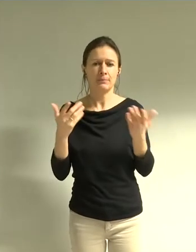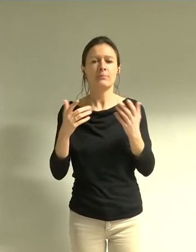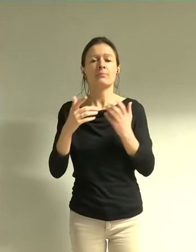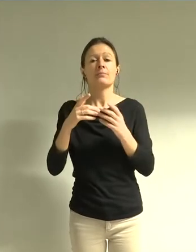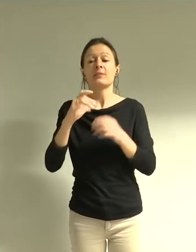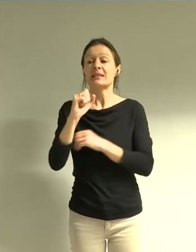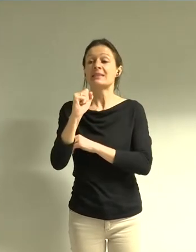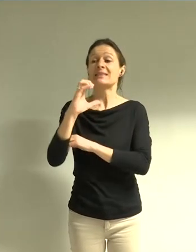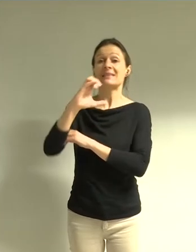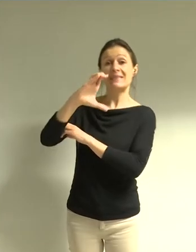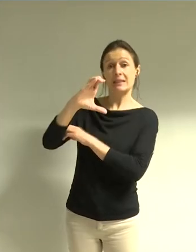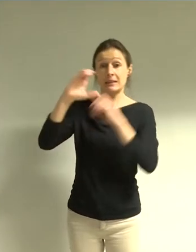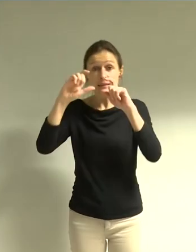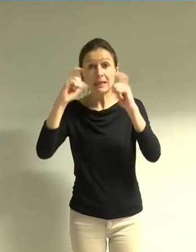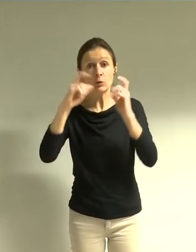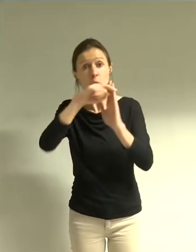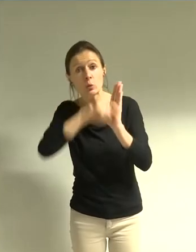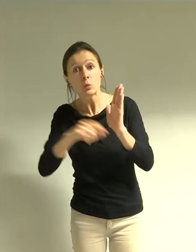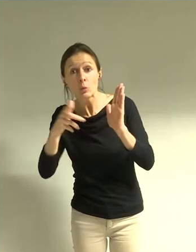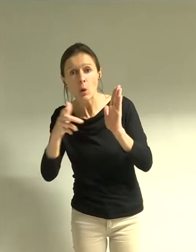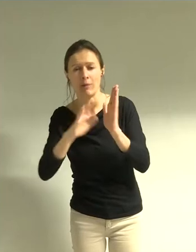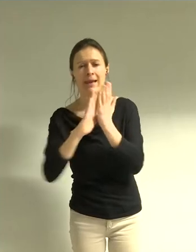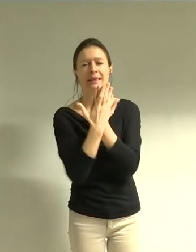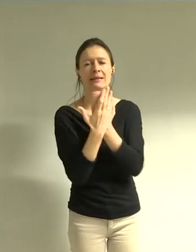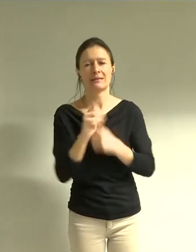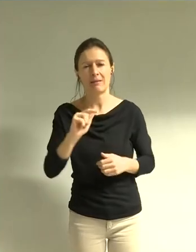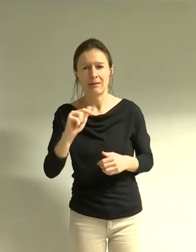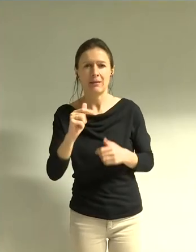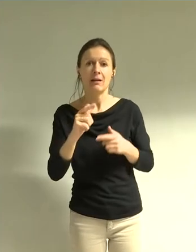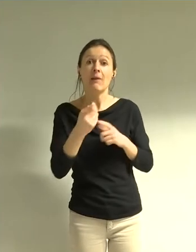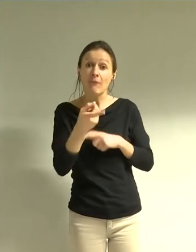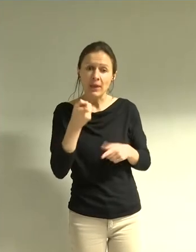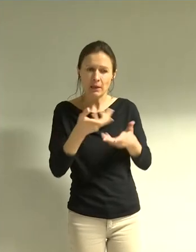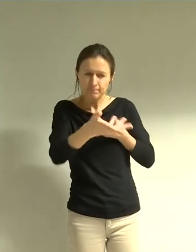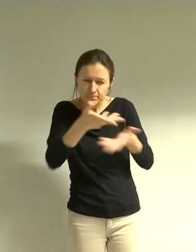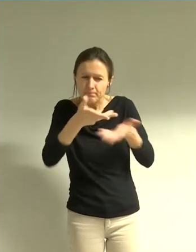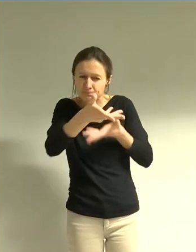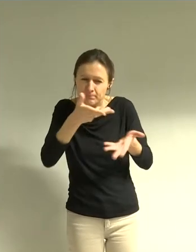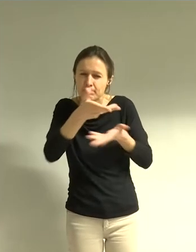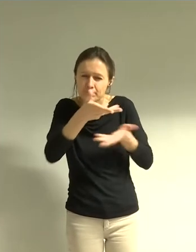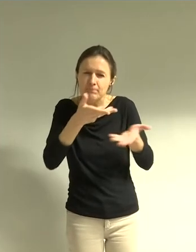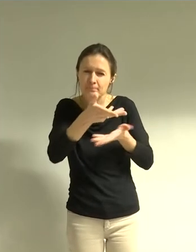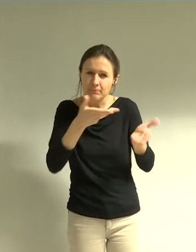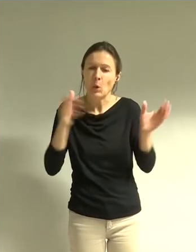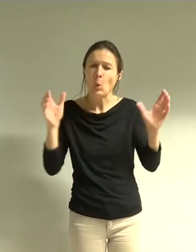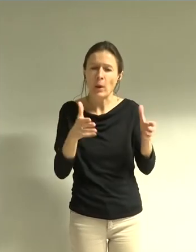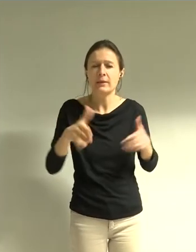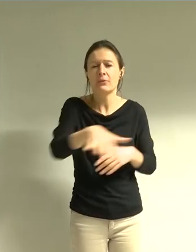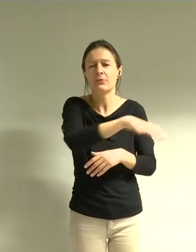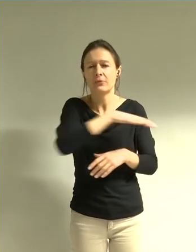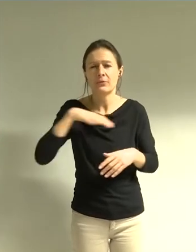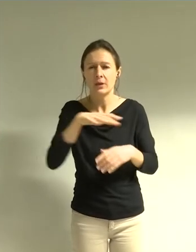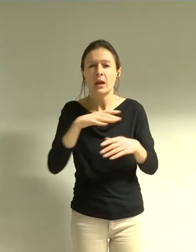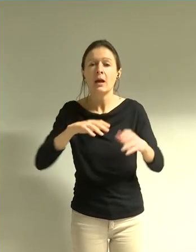en annexe sont le fruit des changes eux-mêmes nourrie par les temps collectifs et des décisions prises conjointement